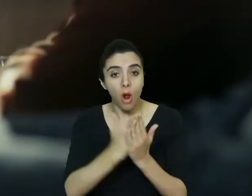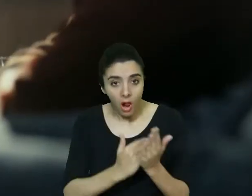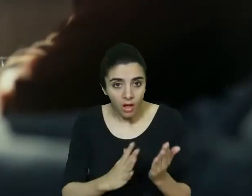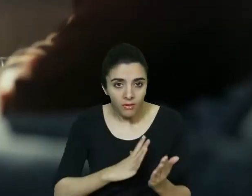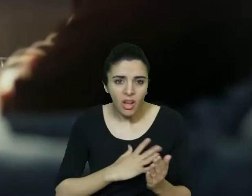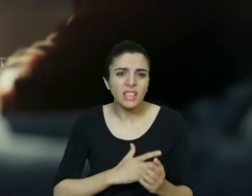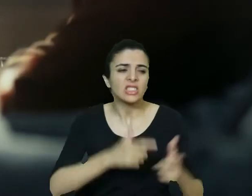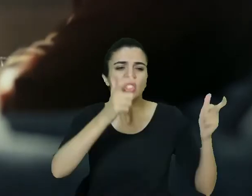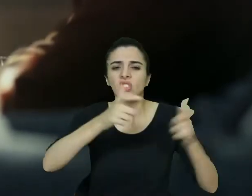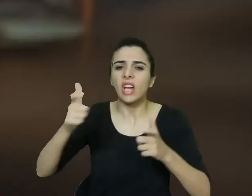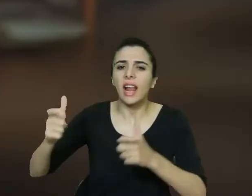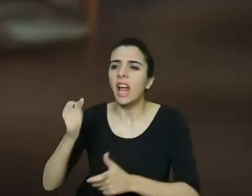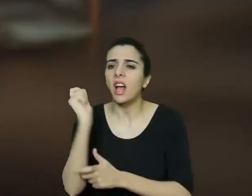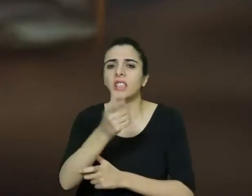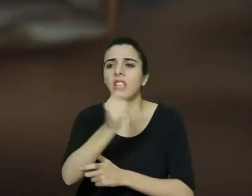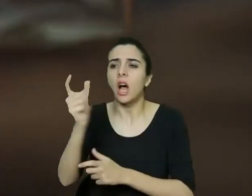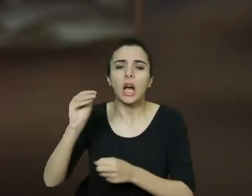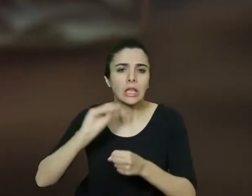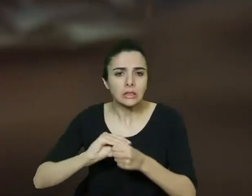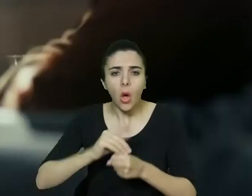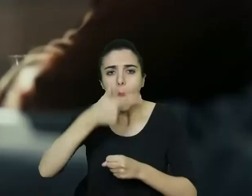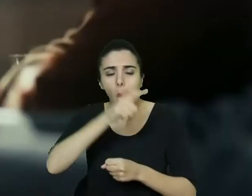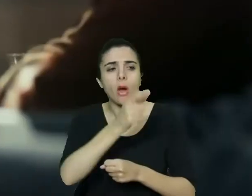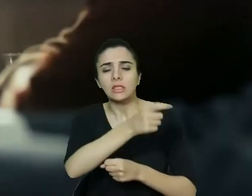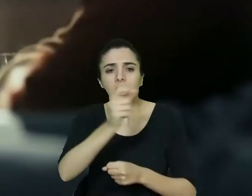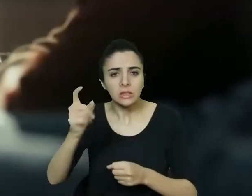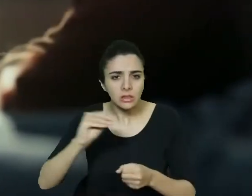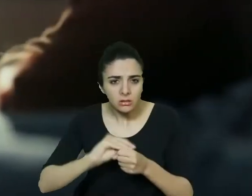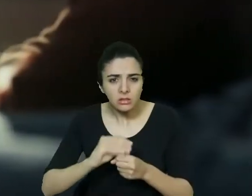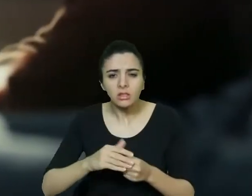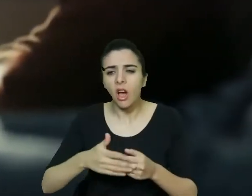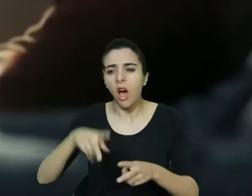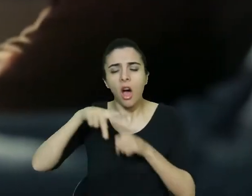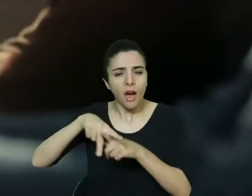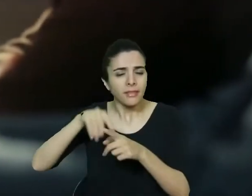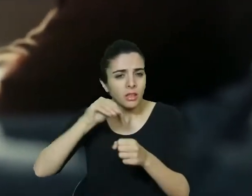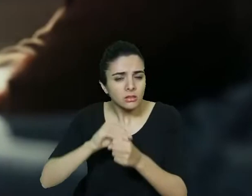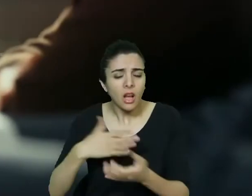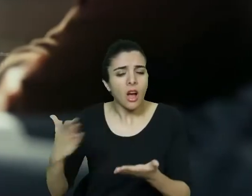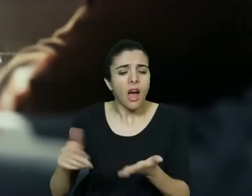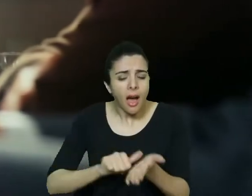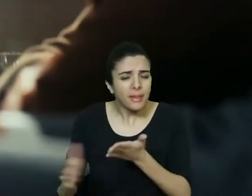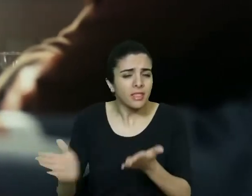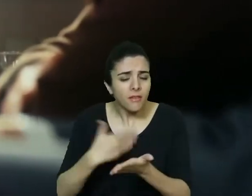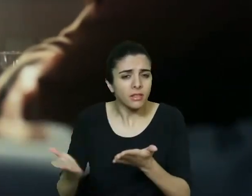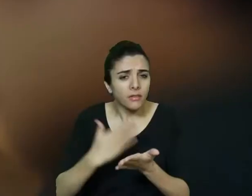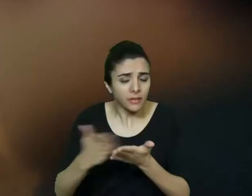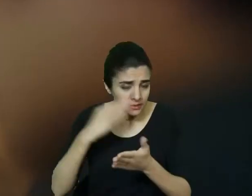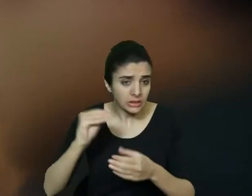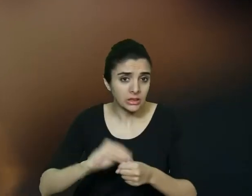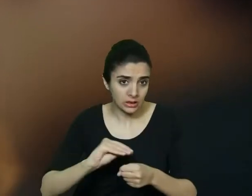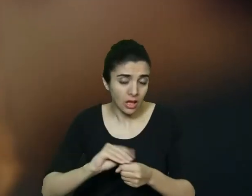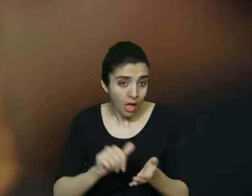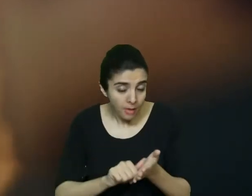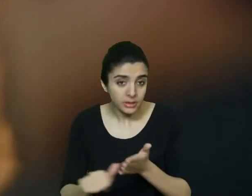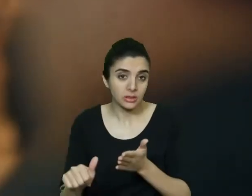Ve şehirlerden kasabalara. Kasabalardan köylere. Köylerden ahırlara. Ve hatta sayfa sayfa, cilt cilt, cüz cüz.